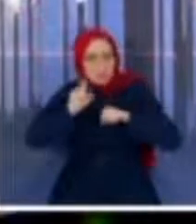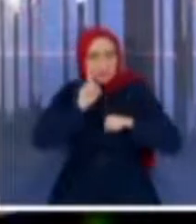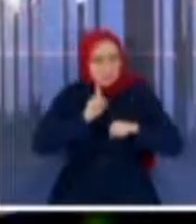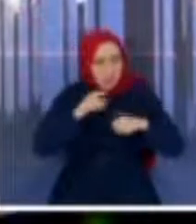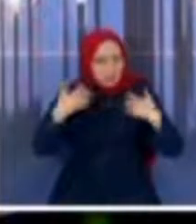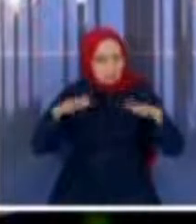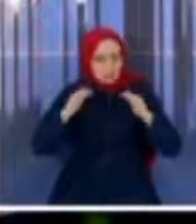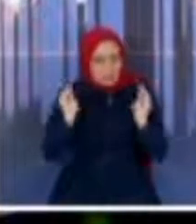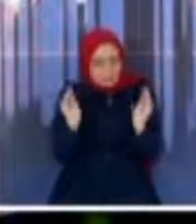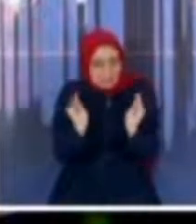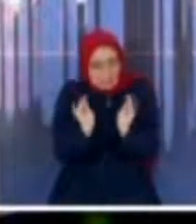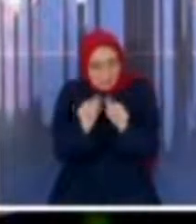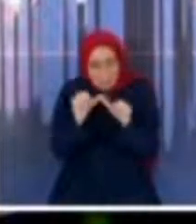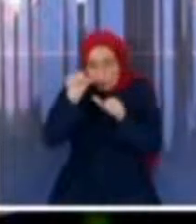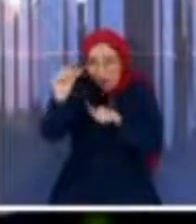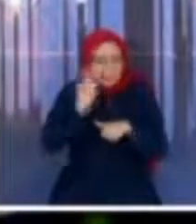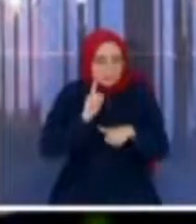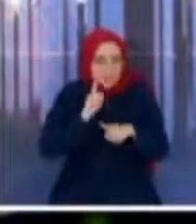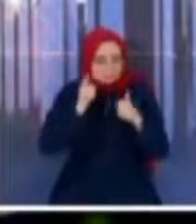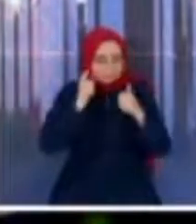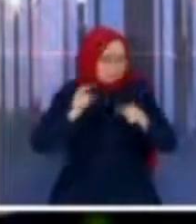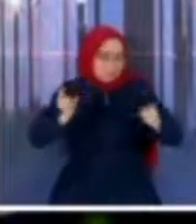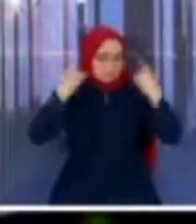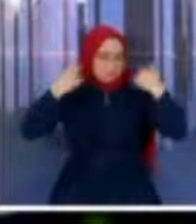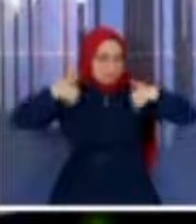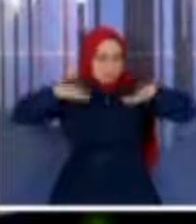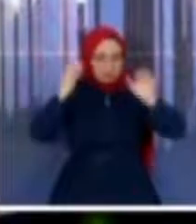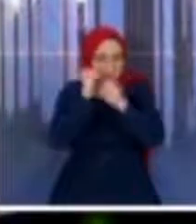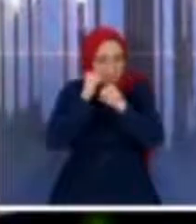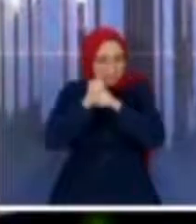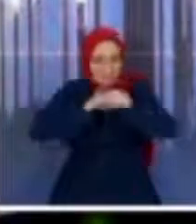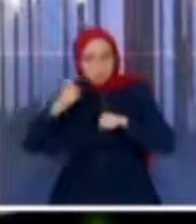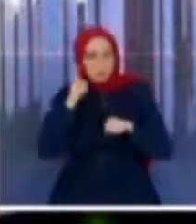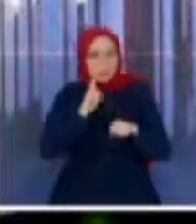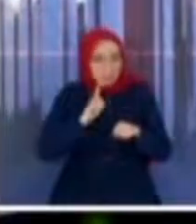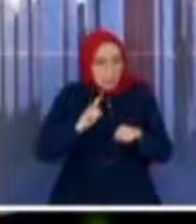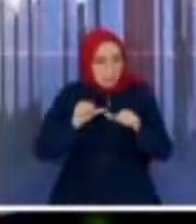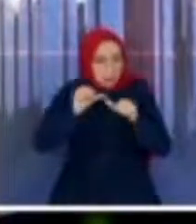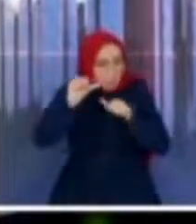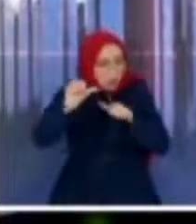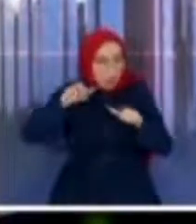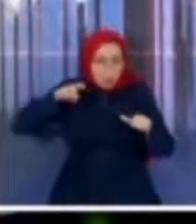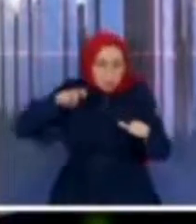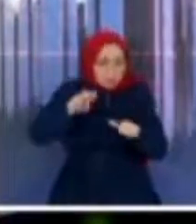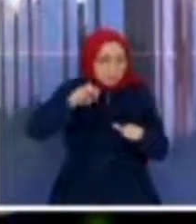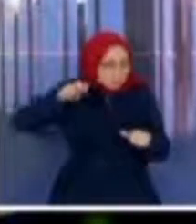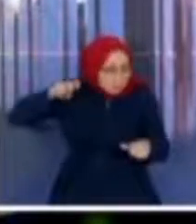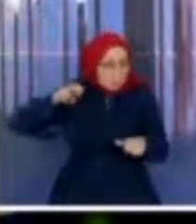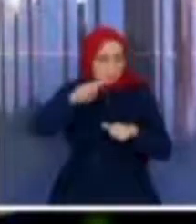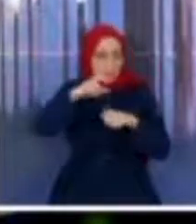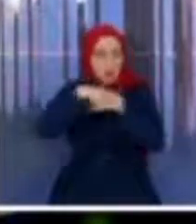ومناطق بعيدة، حاجة بالحق ياسر تفرح. معناها من الأول ما لاحظناهاش، أما بعديك كيف تفهم قداش ينجموا يعطيوا من وقتهم وينجموا